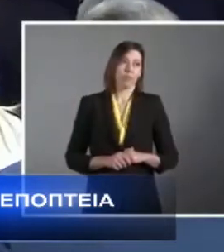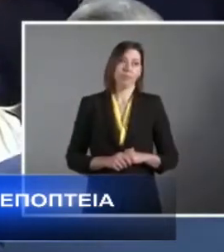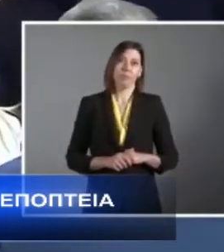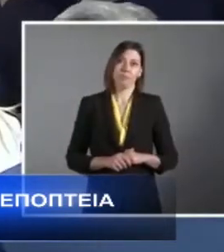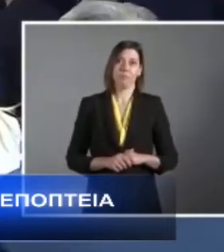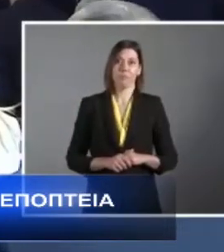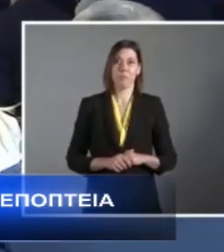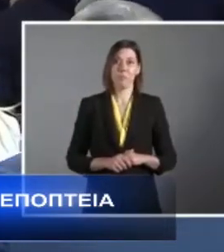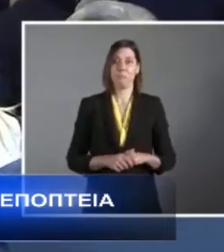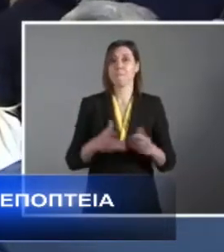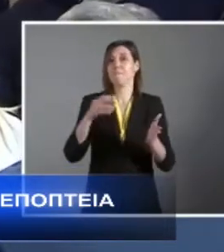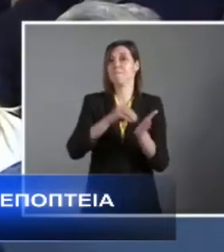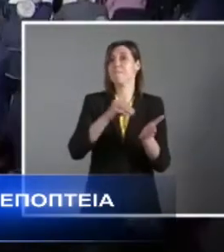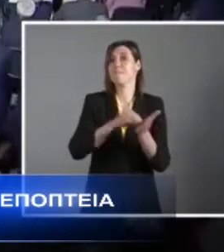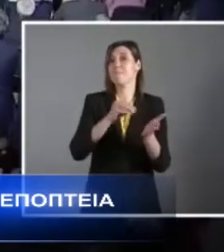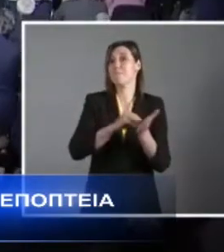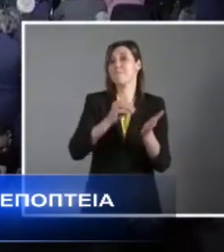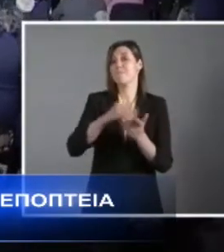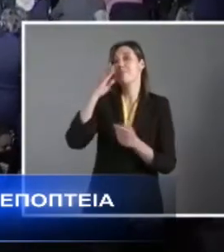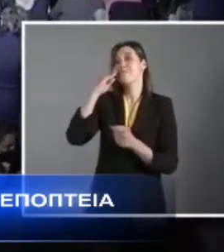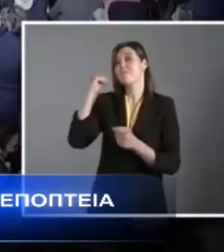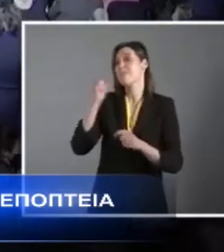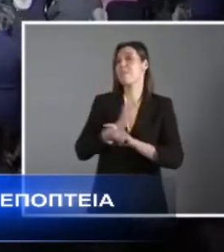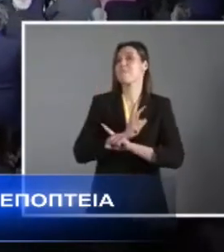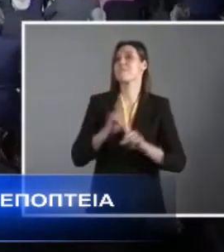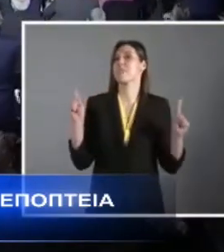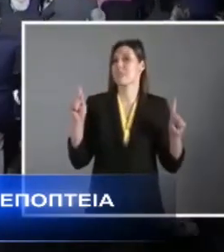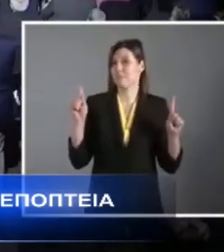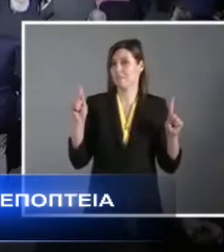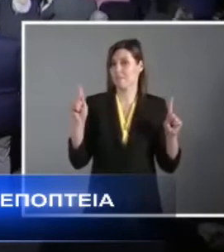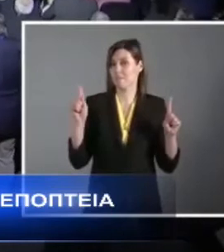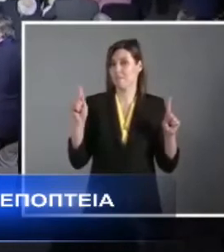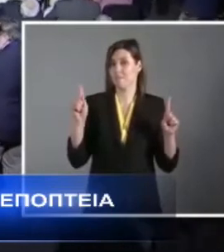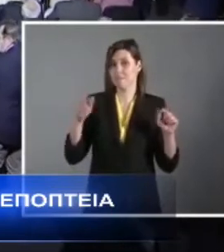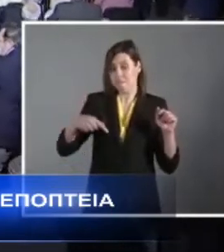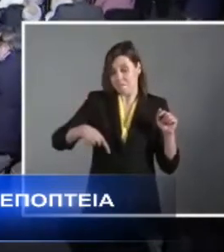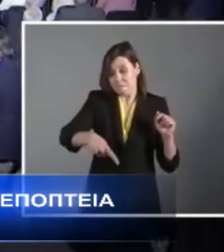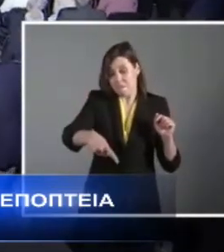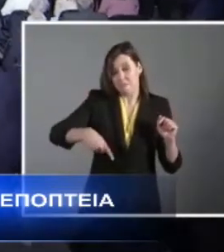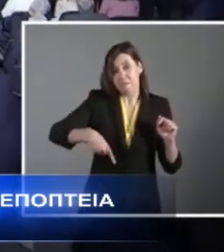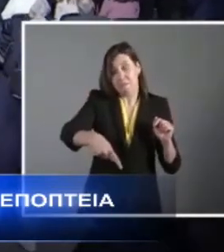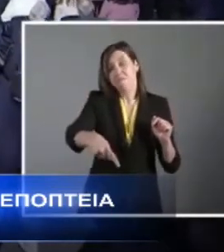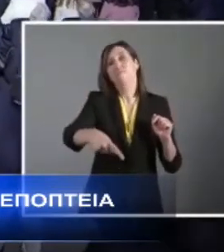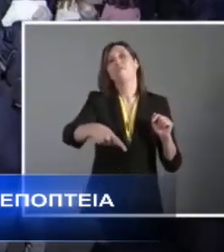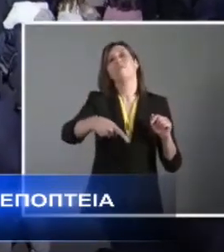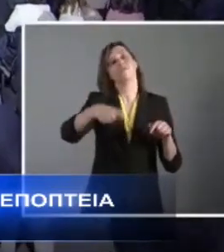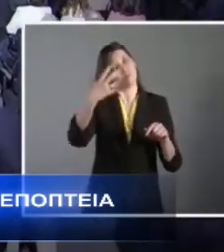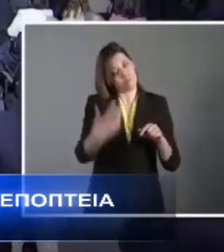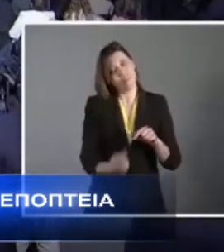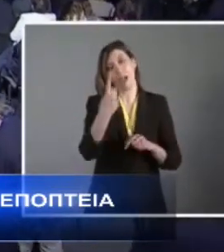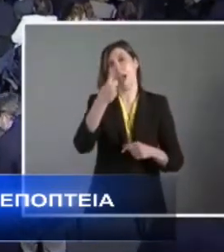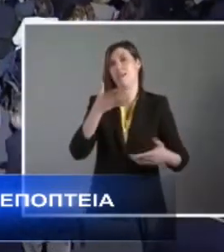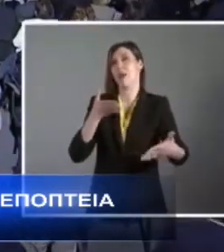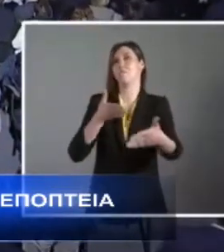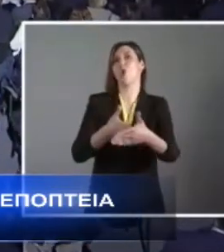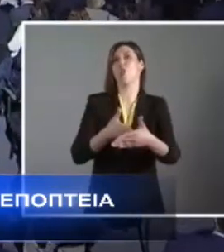Και δεν πρέπει επίσης να ξεχνάμε ότι μπροστά μας έχουμε ένα μεγάλο εμπόδιο